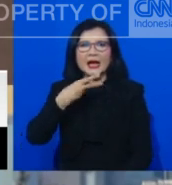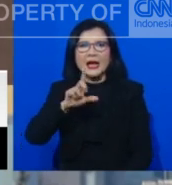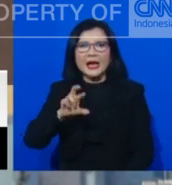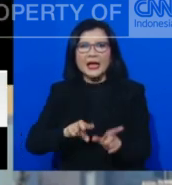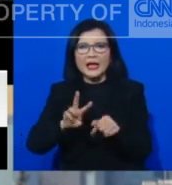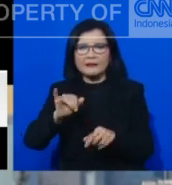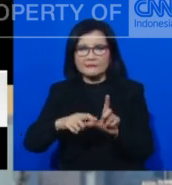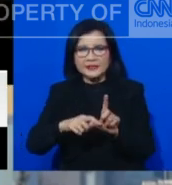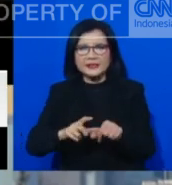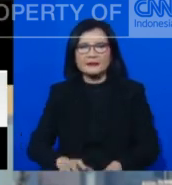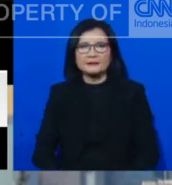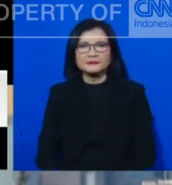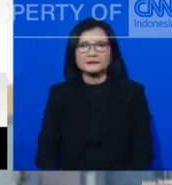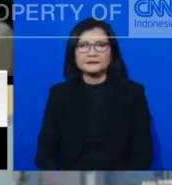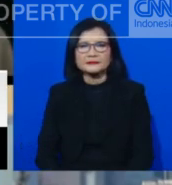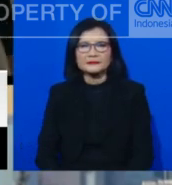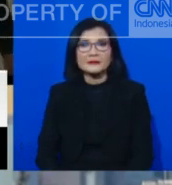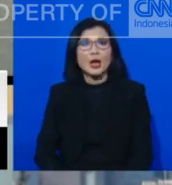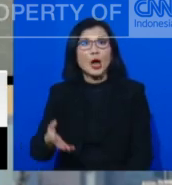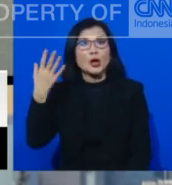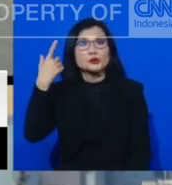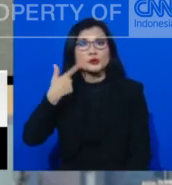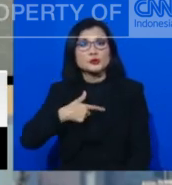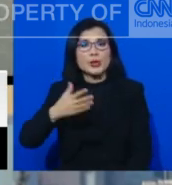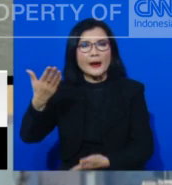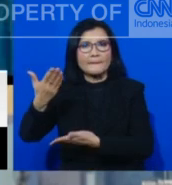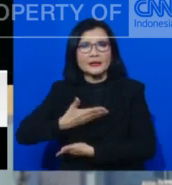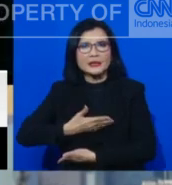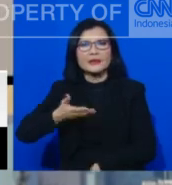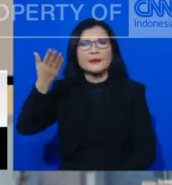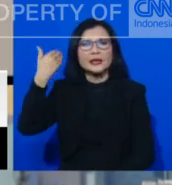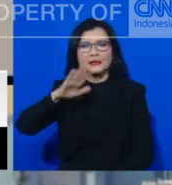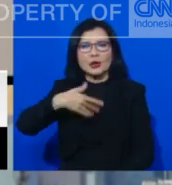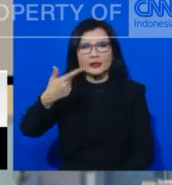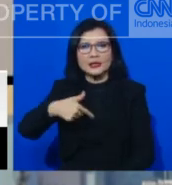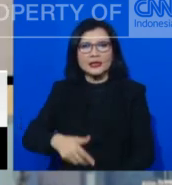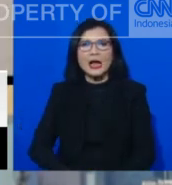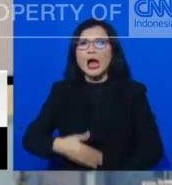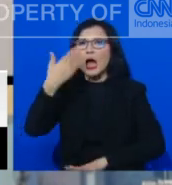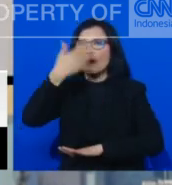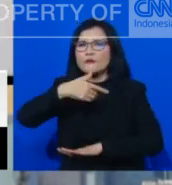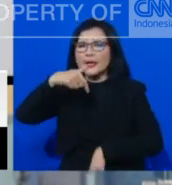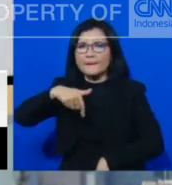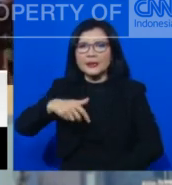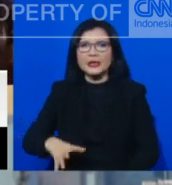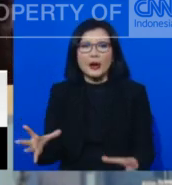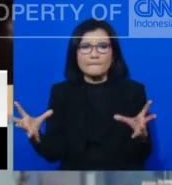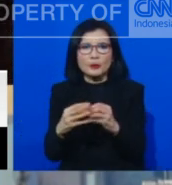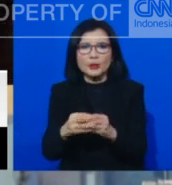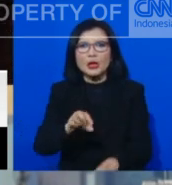stun bottler yang sudah menerima nominasi bass aktor tahun ini dalam film itu sudah mengumpulkan sebanyak